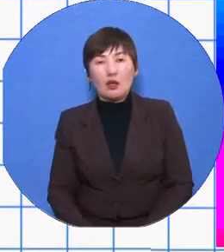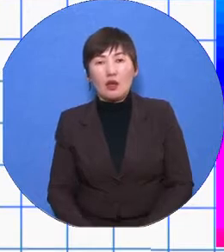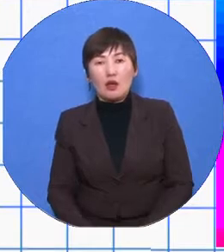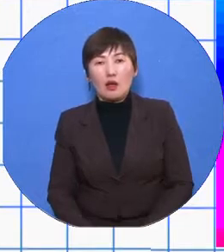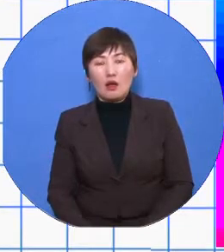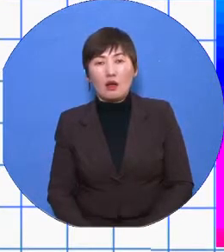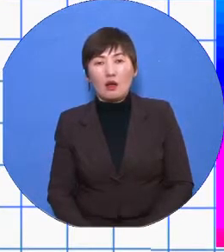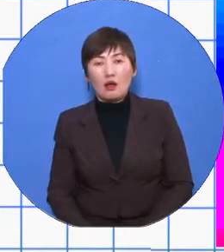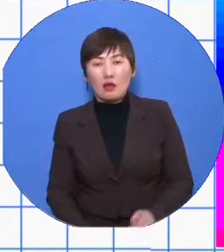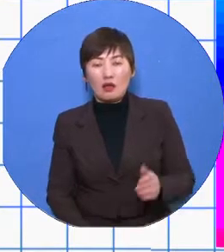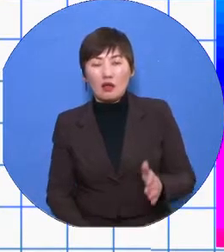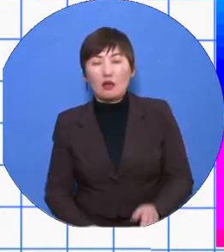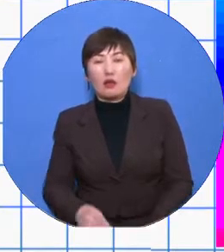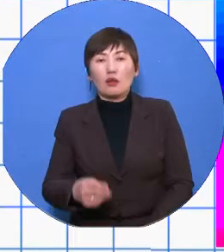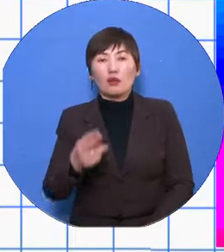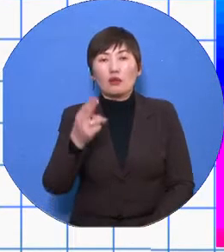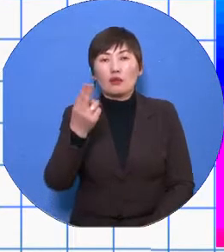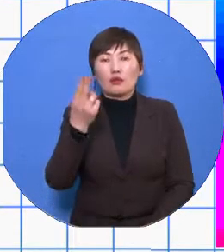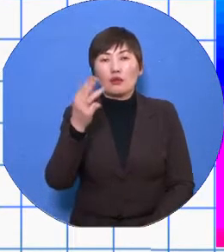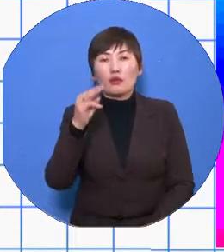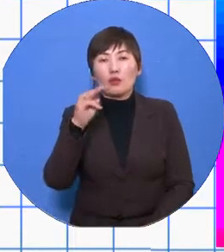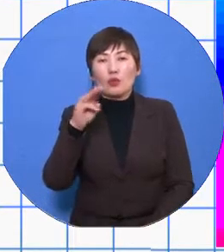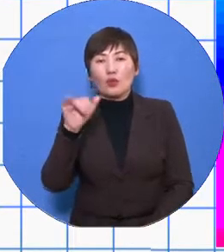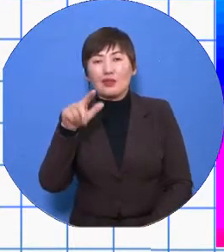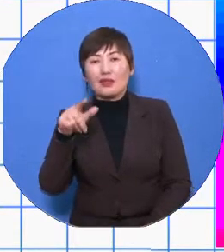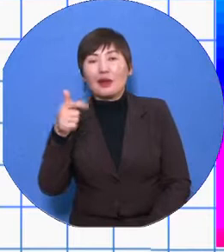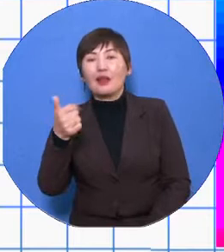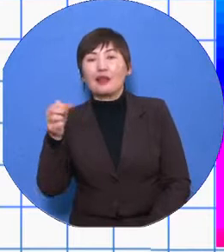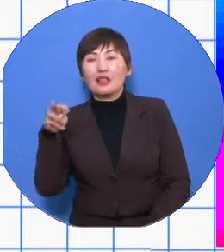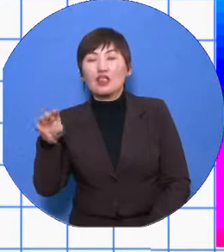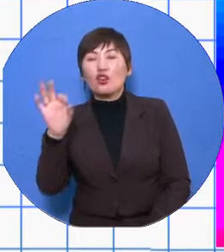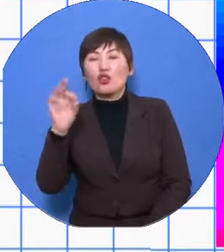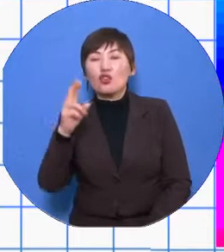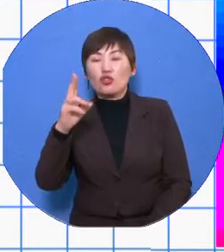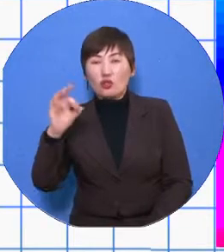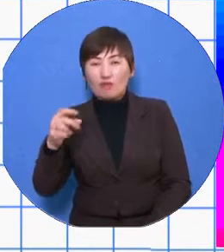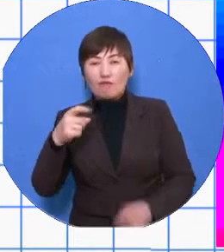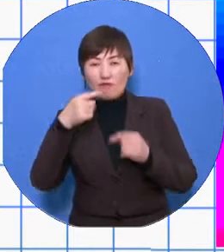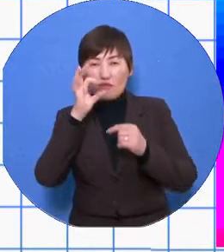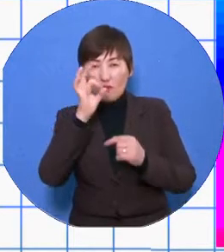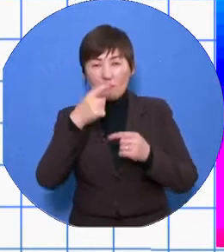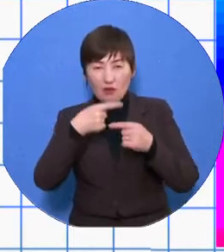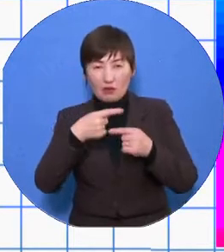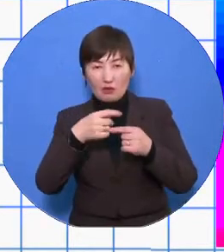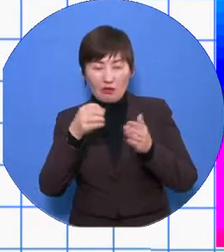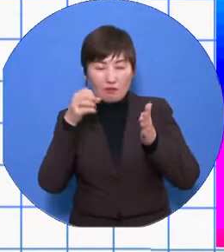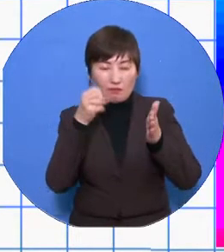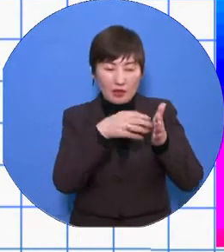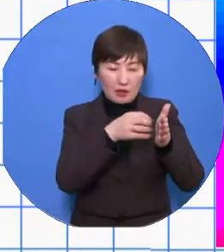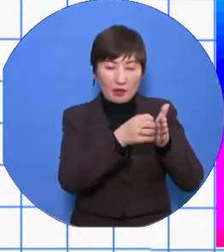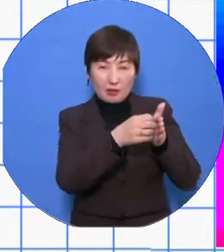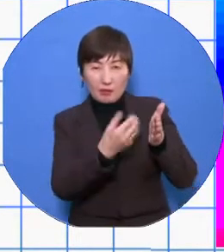За, тусгалын өнцөг тэг учраас ойлтын өнцөг мөн адилхан тэг байна. Тийм учраас буцаж эргэж байна.